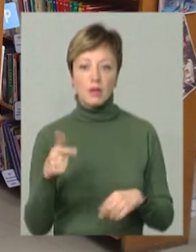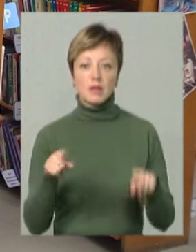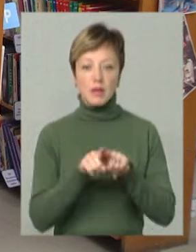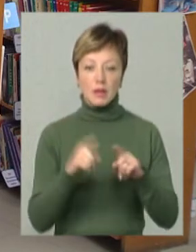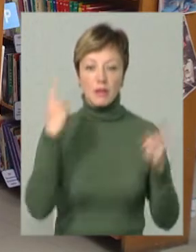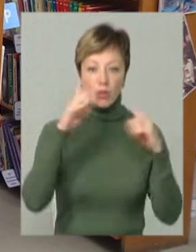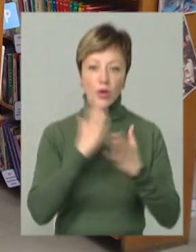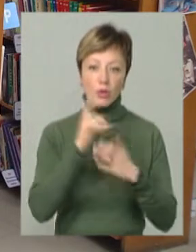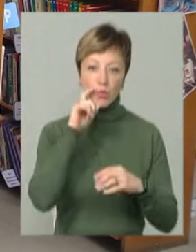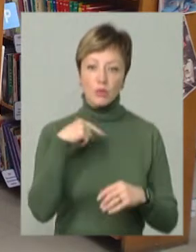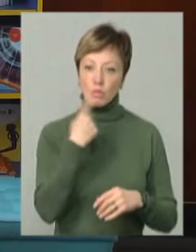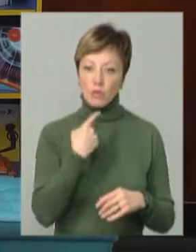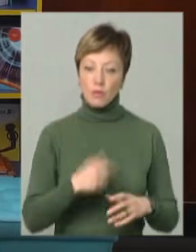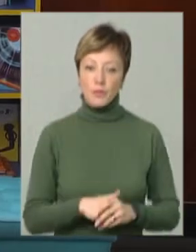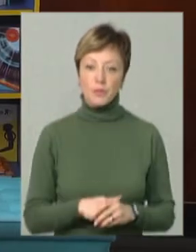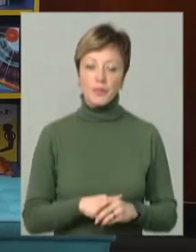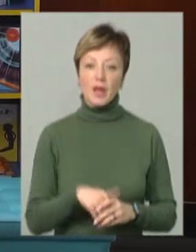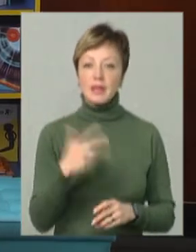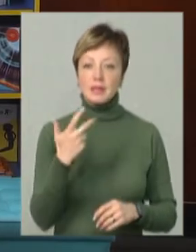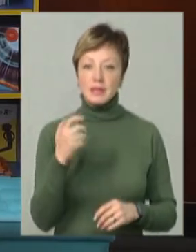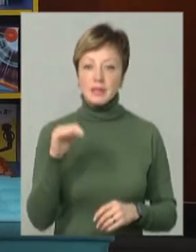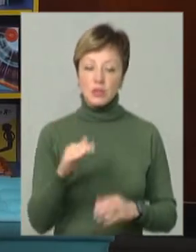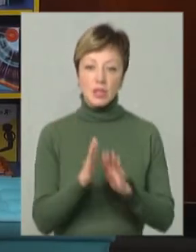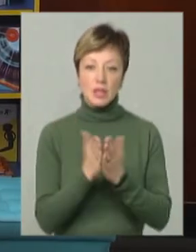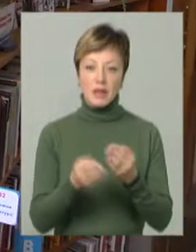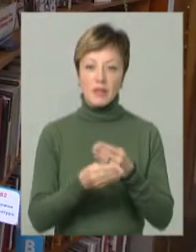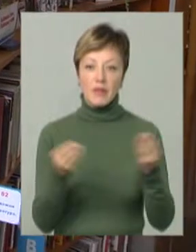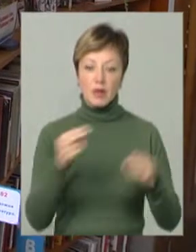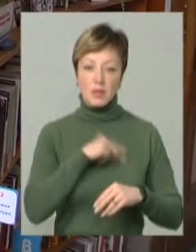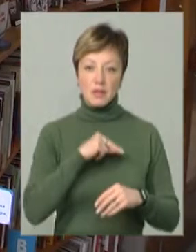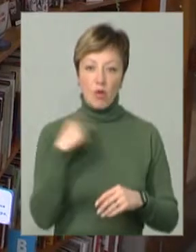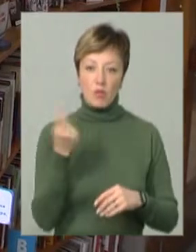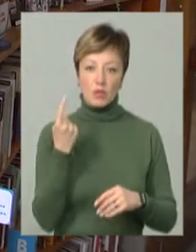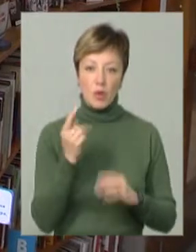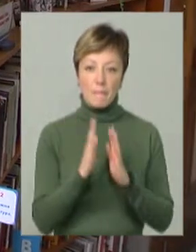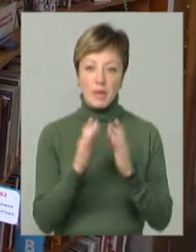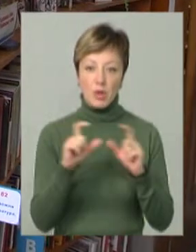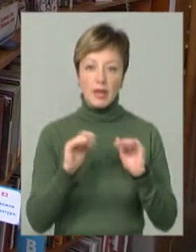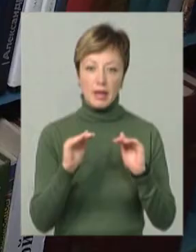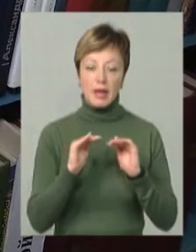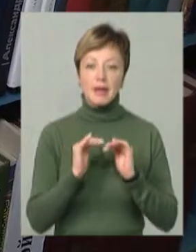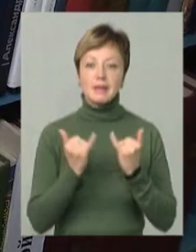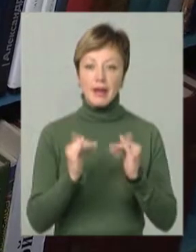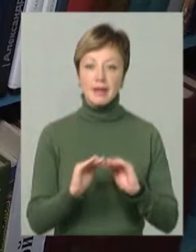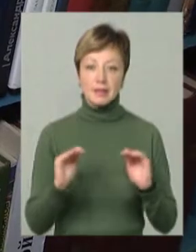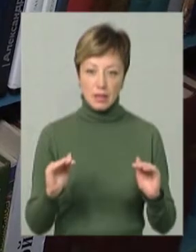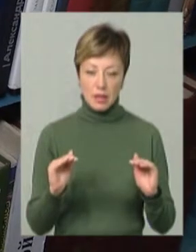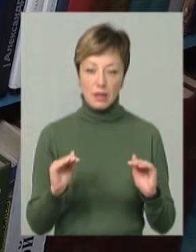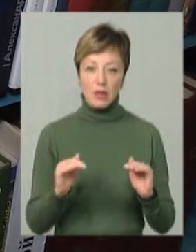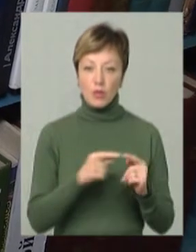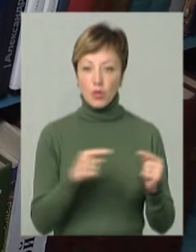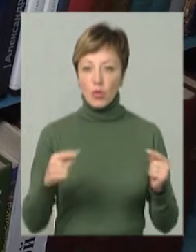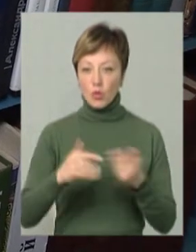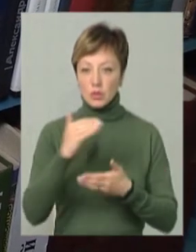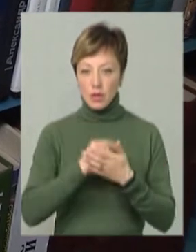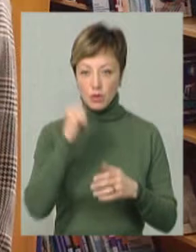твори є українською мовою. Із 300 тисяч книг, які видавали працівники обласної бібліотеки для дітей імені Тараса Шевченка